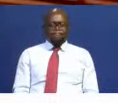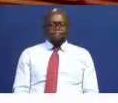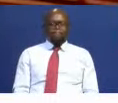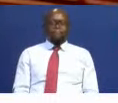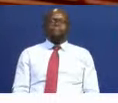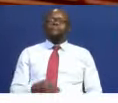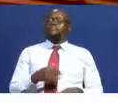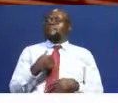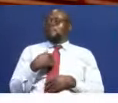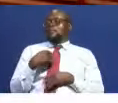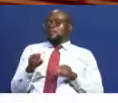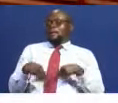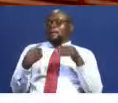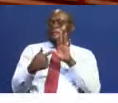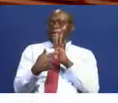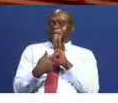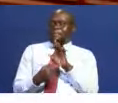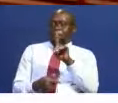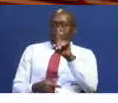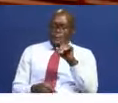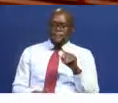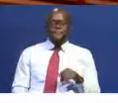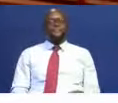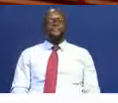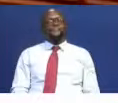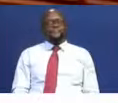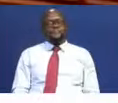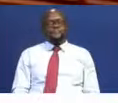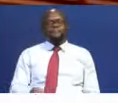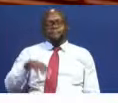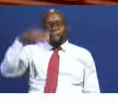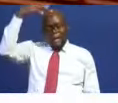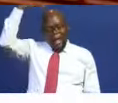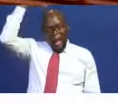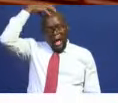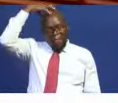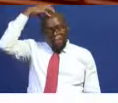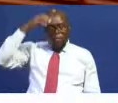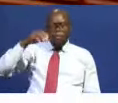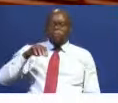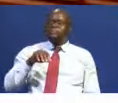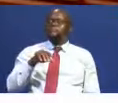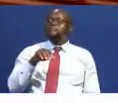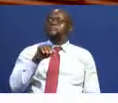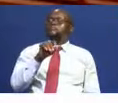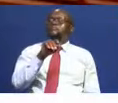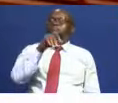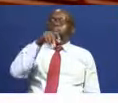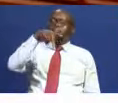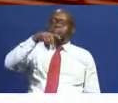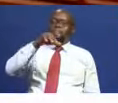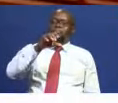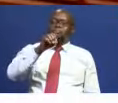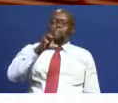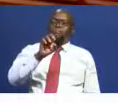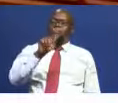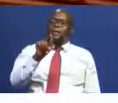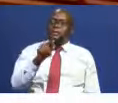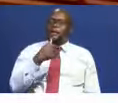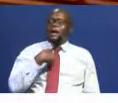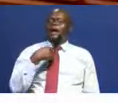Utakuta mheshimiwa, nitakupa mfano bwana Speaker, kule Lamu Port. Ile Lamu Port kuna vijana